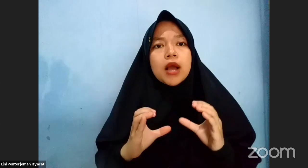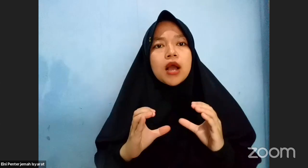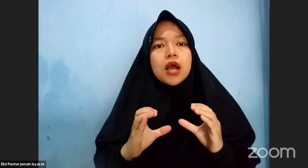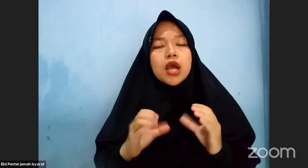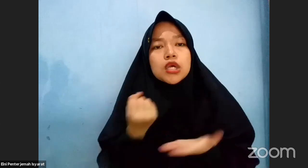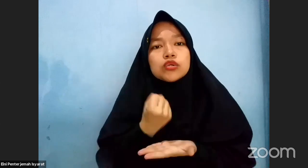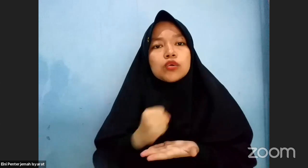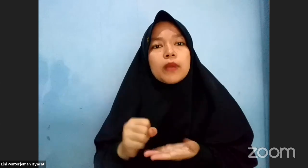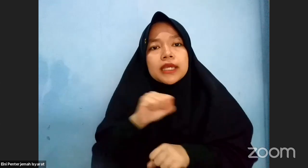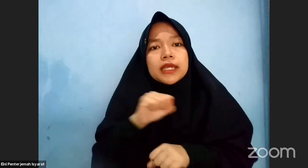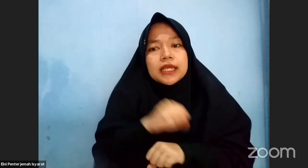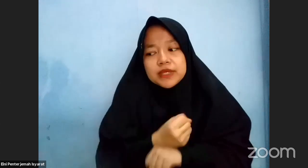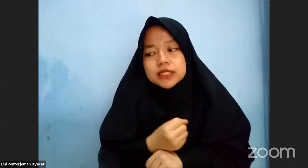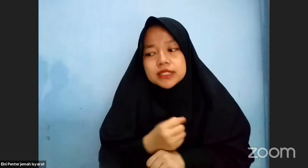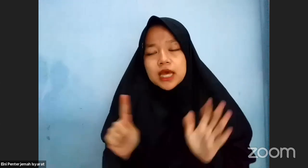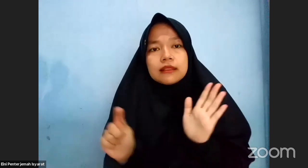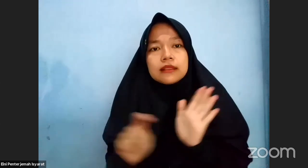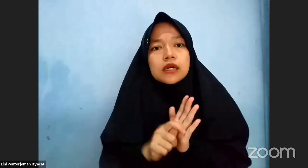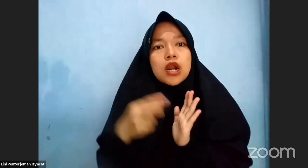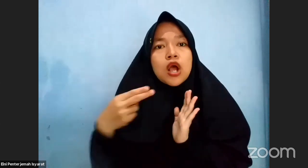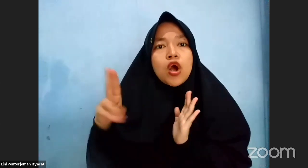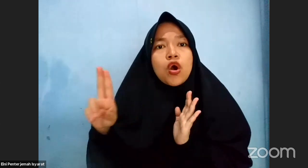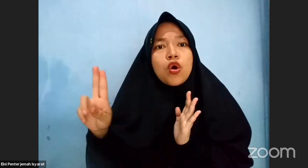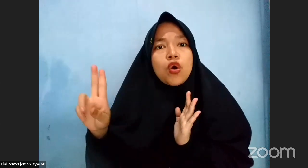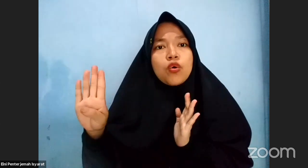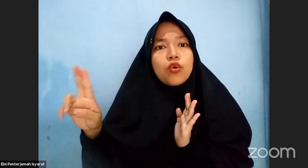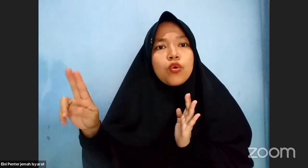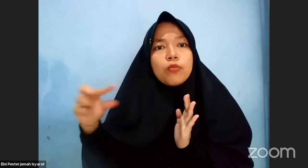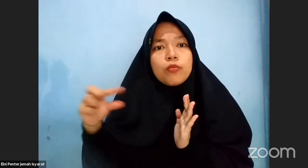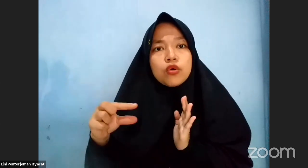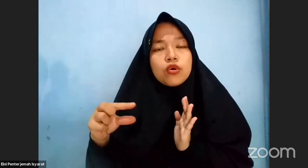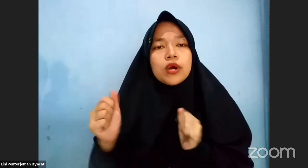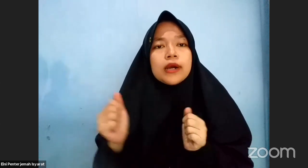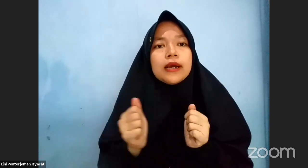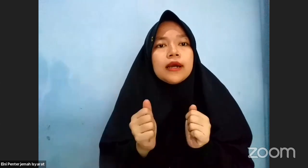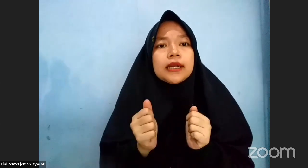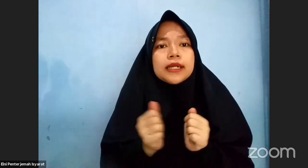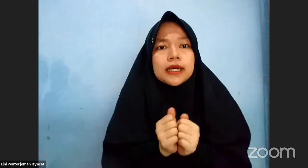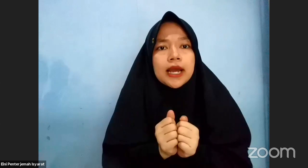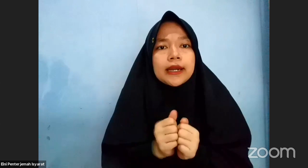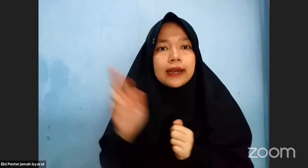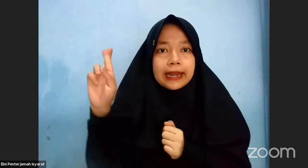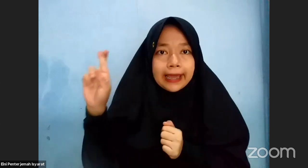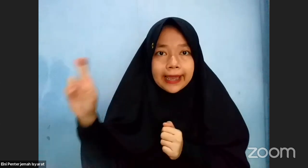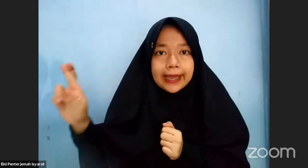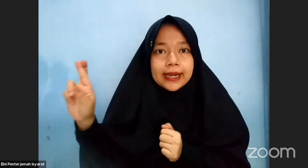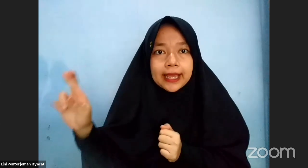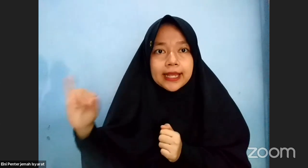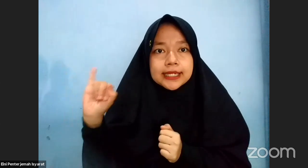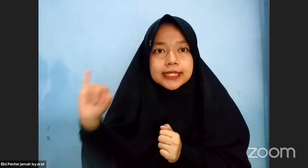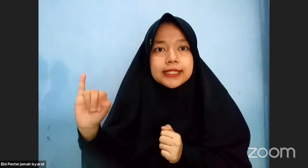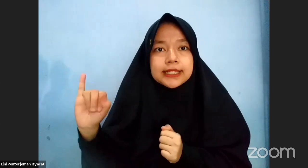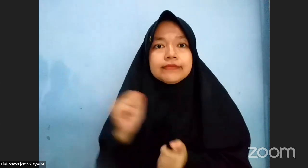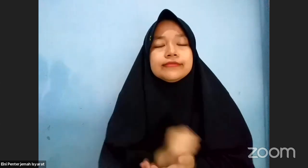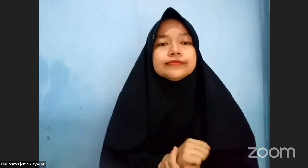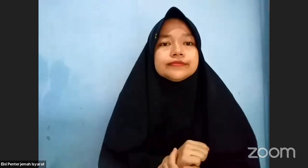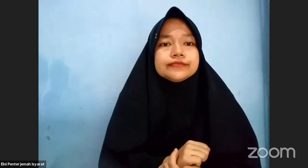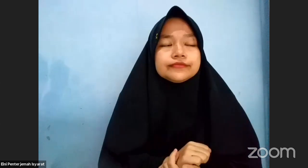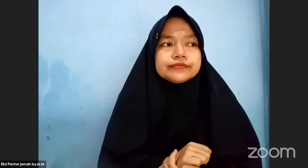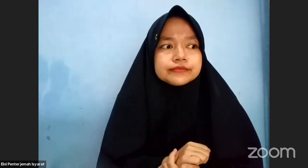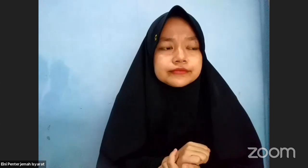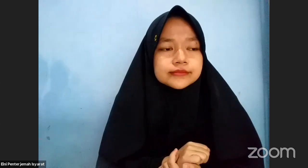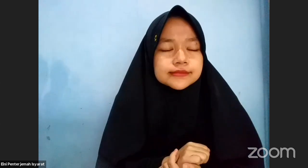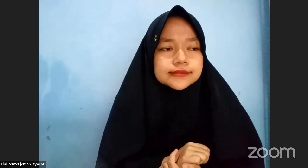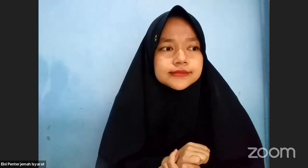bermitra dengan Seohyun di beberapa kota dititipkan jadi saya juga berharap ketika Bapak Ibu yang mungkin